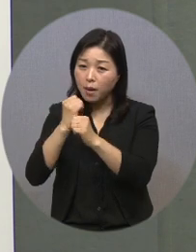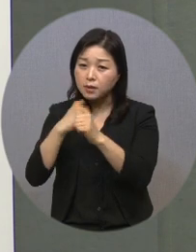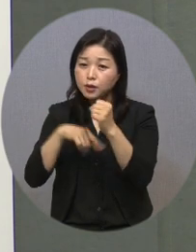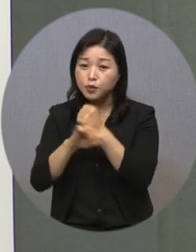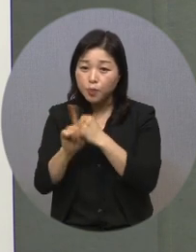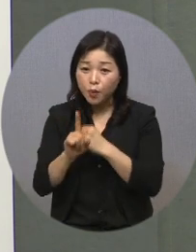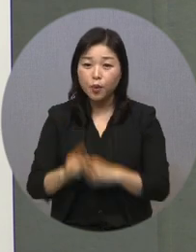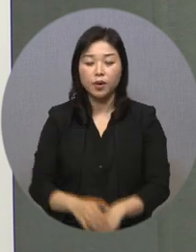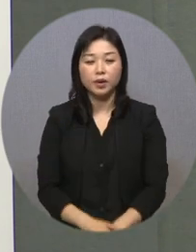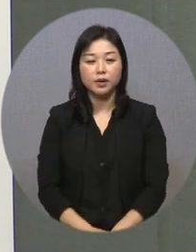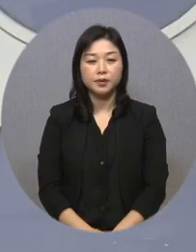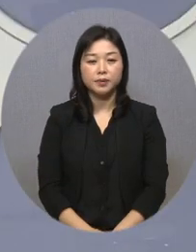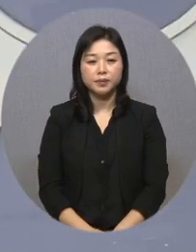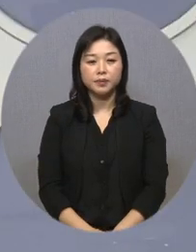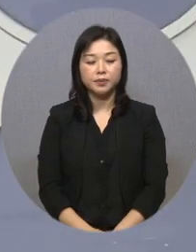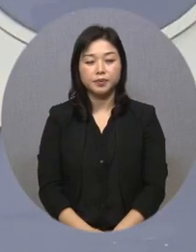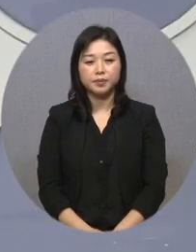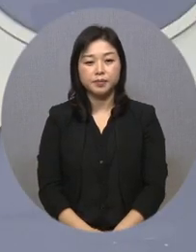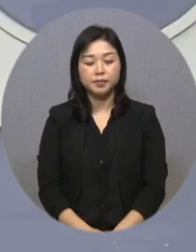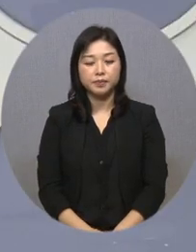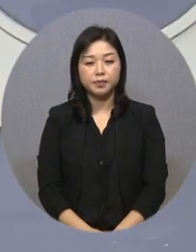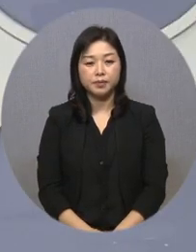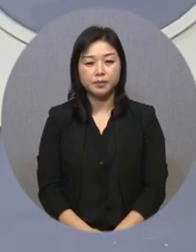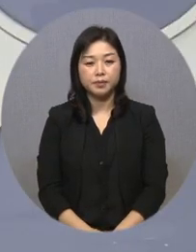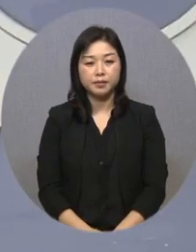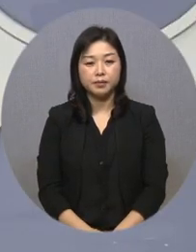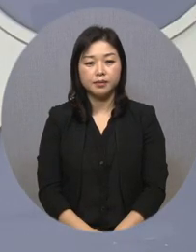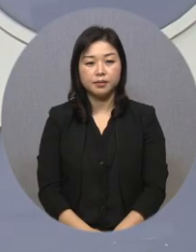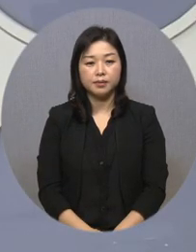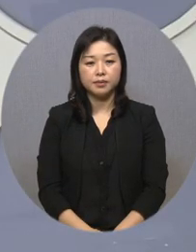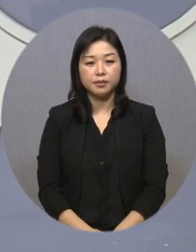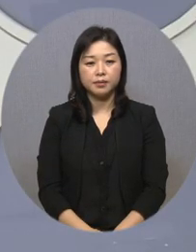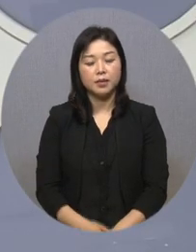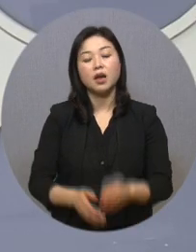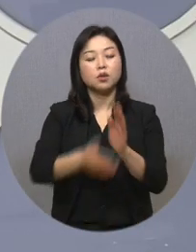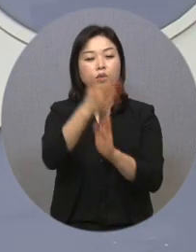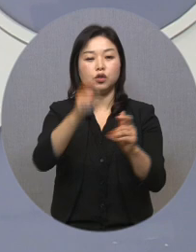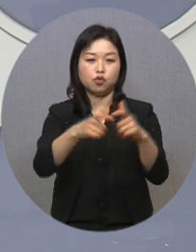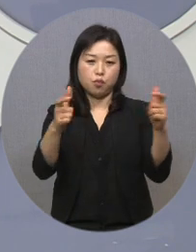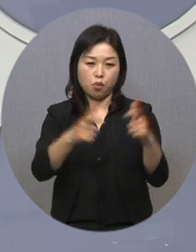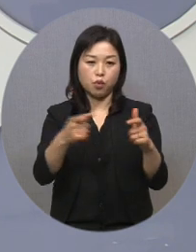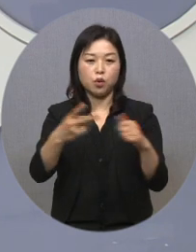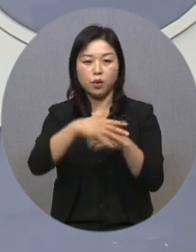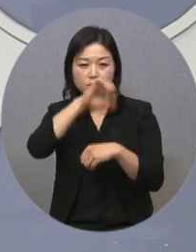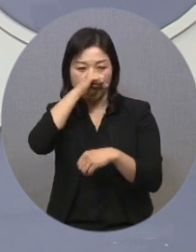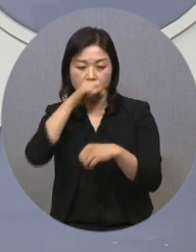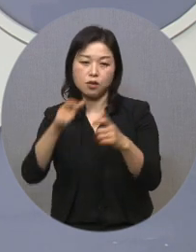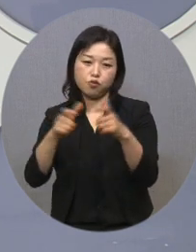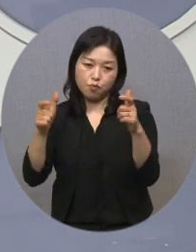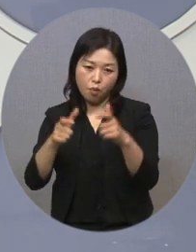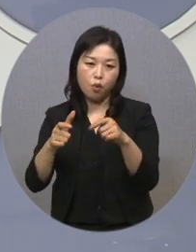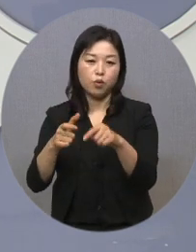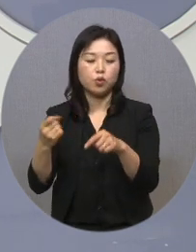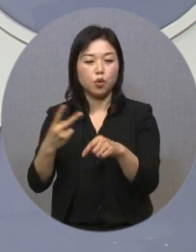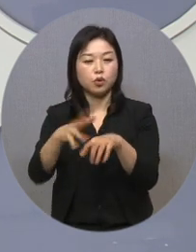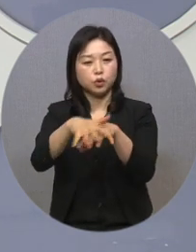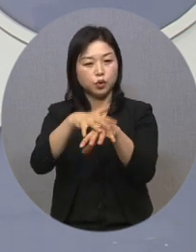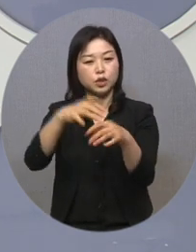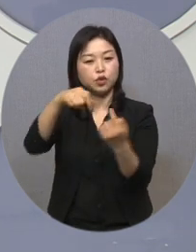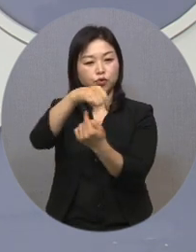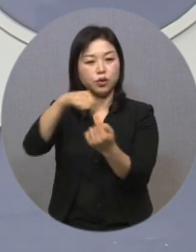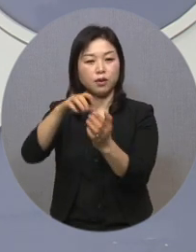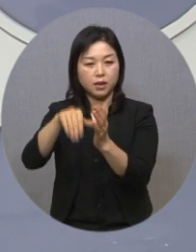말씀을 좀 드리고 싶습니다. 요게 한 도시 규모나 예산 규모 그다음에 조직 운영 측면에서